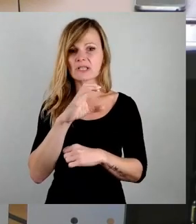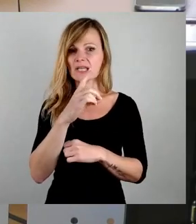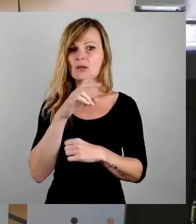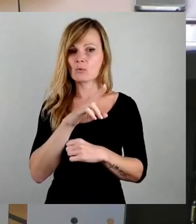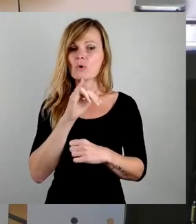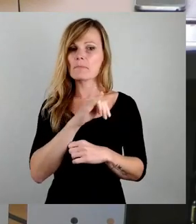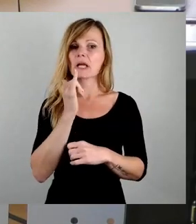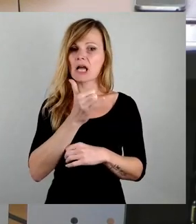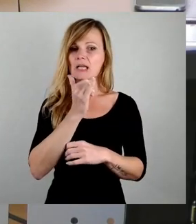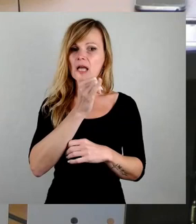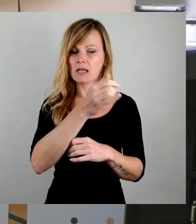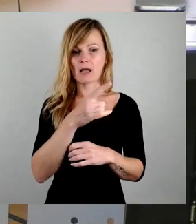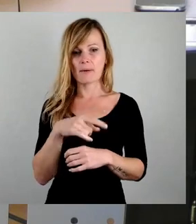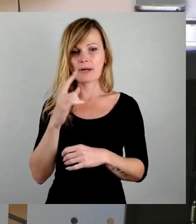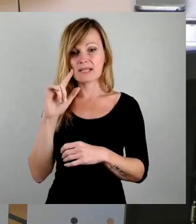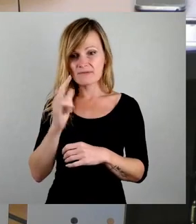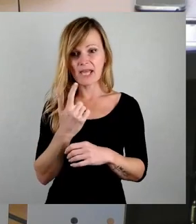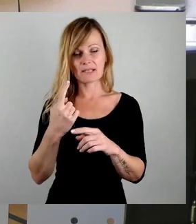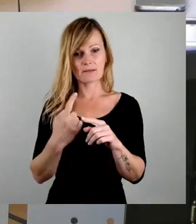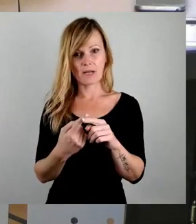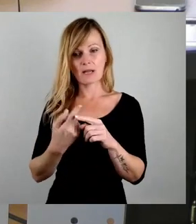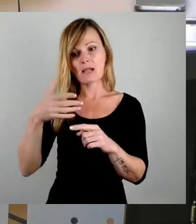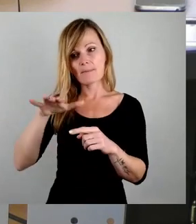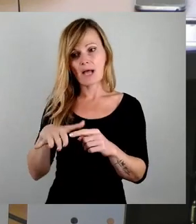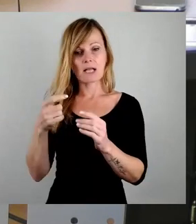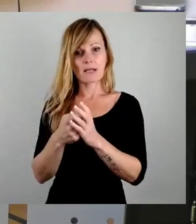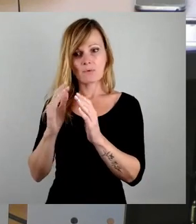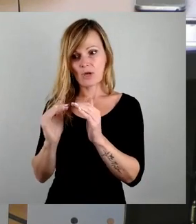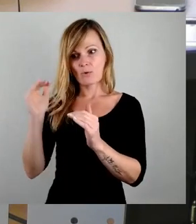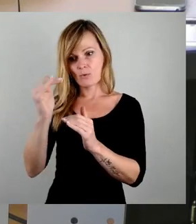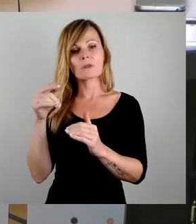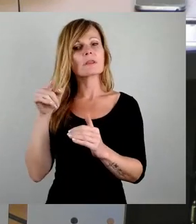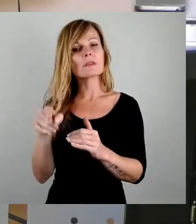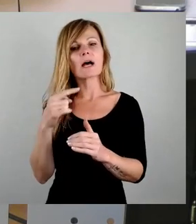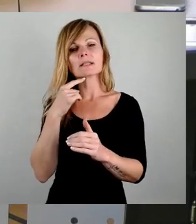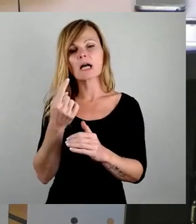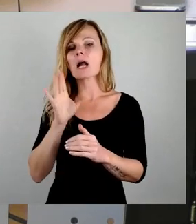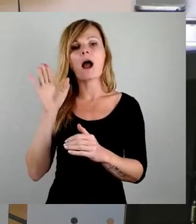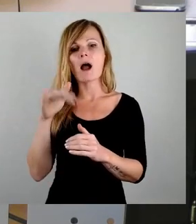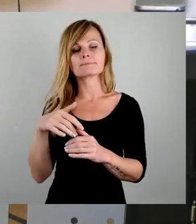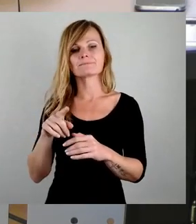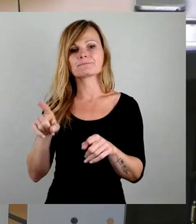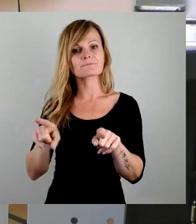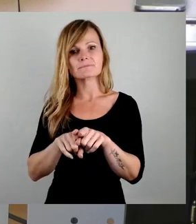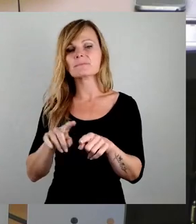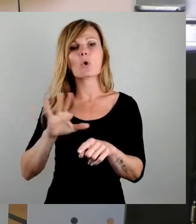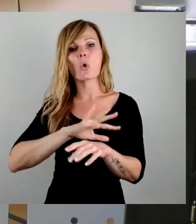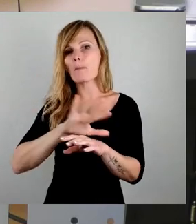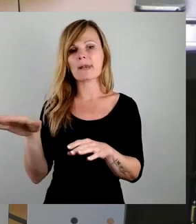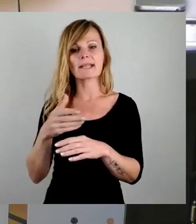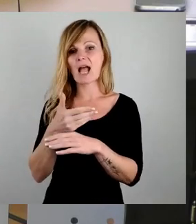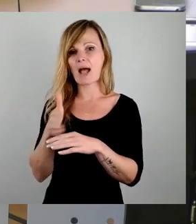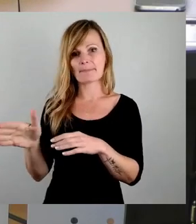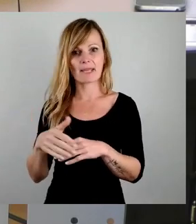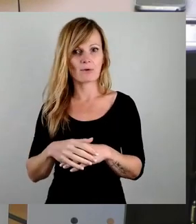Aber ein zweites Mal die Parkgebühren zu erhöhen, da ist dann gleich die komplette Ablehnung. Die